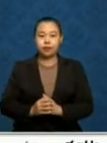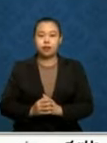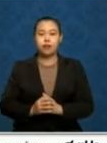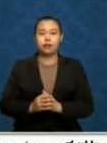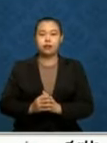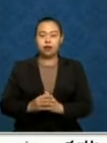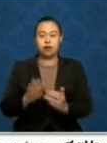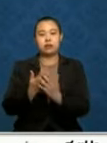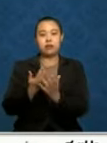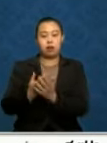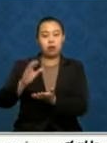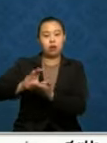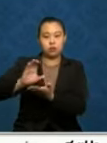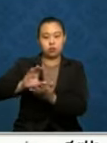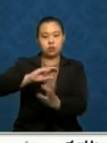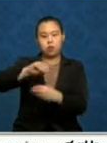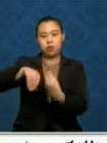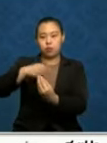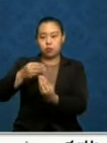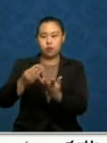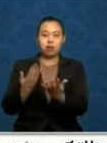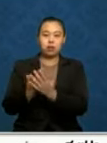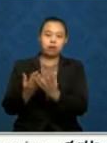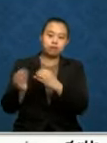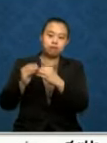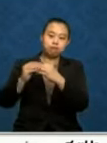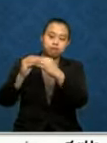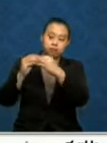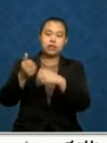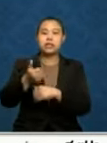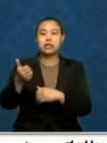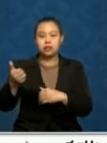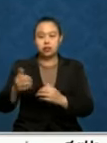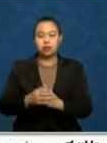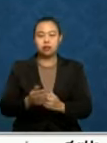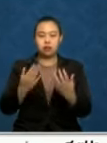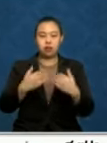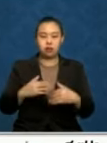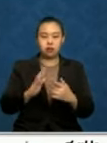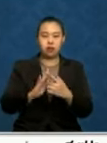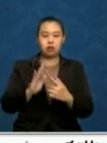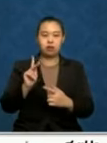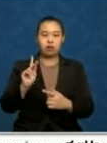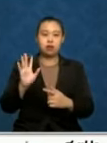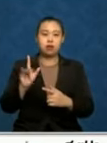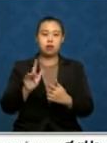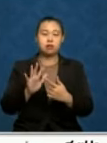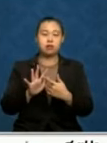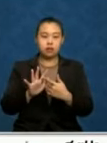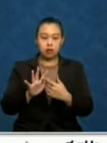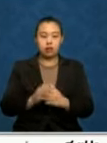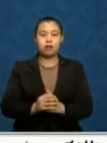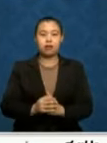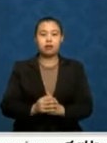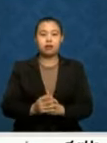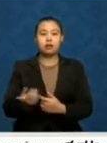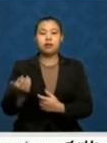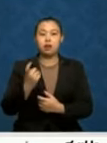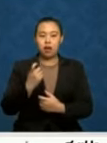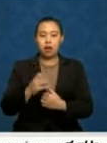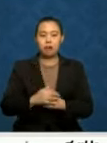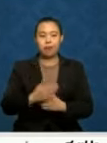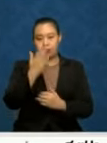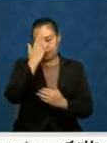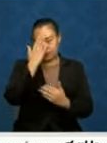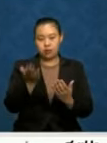ชน์ในลักษณะอื่นนะครับในข้อคำถามของท่านเกชาข้อหน้า11นะครับจะเป็นคำผิดนะครับในส่ว